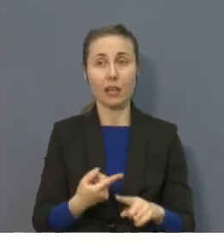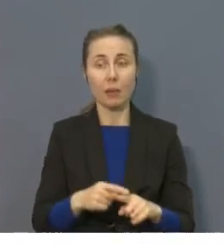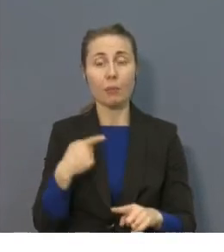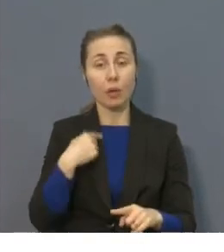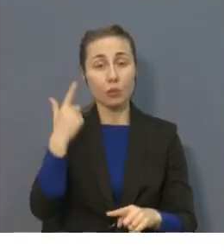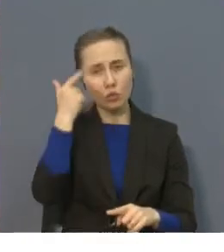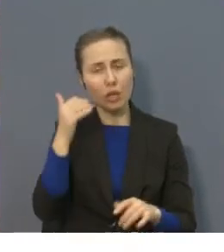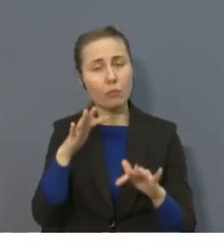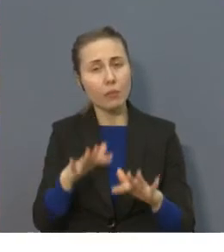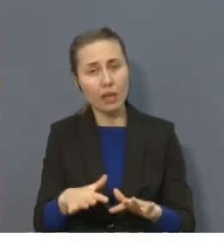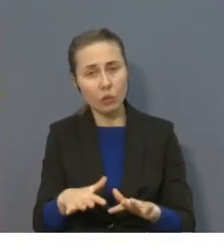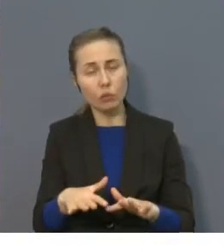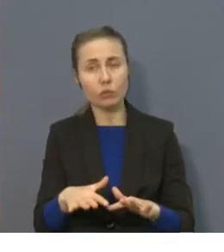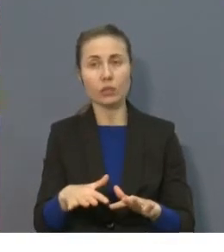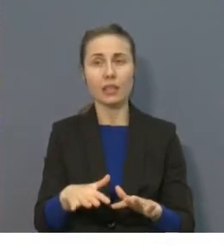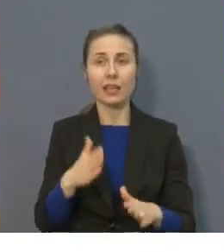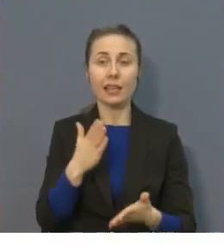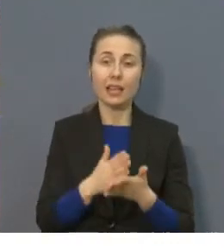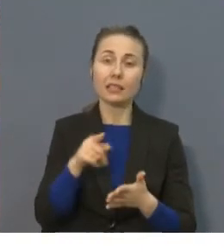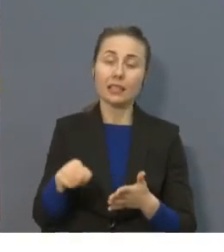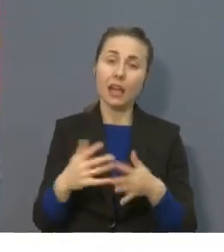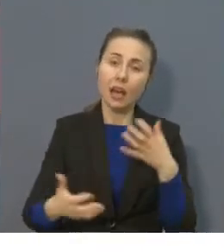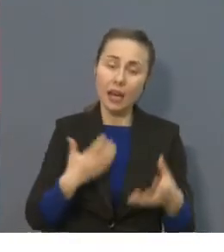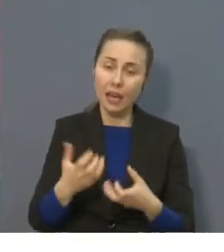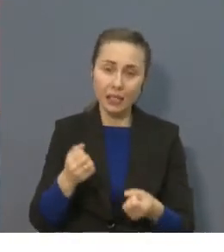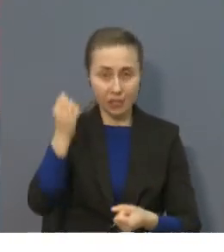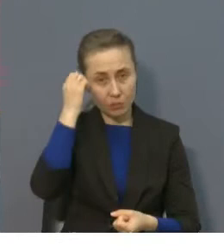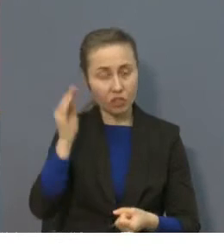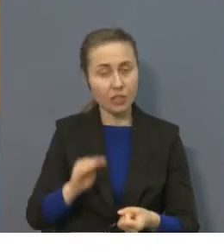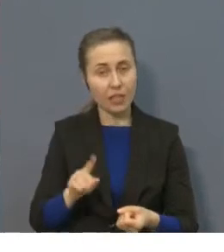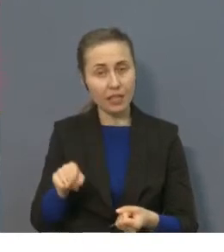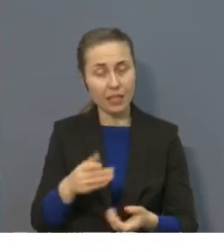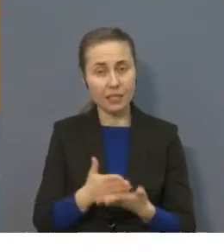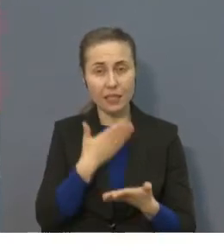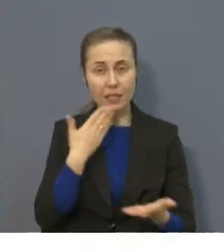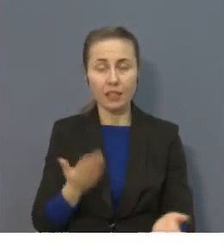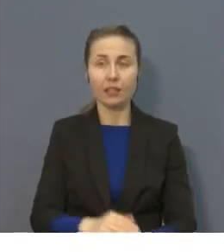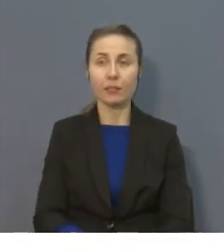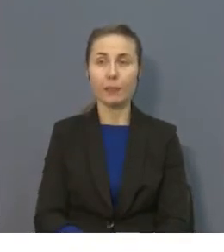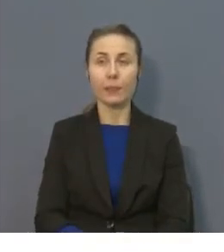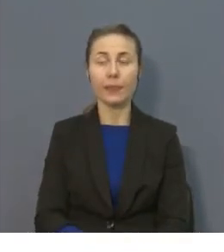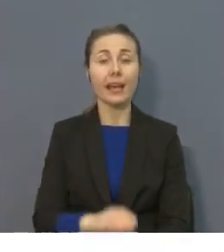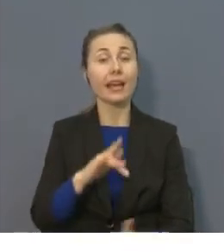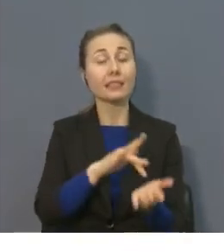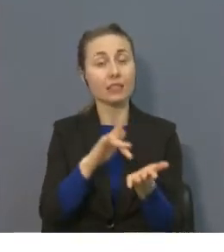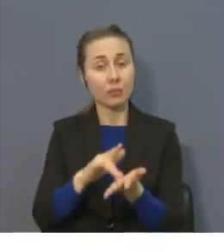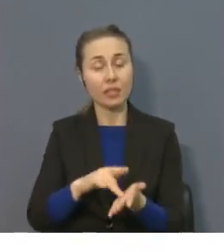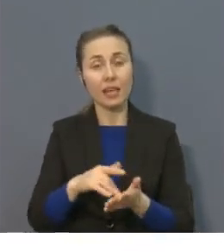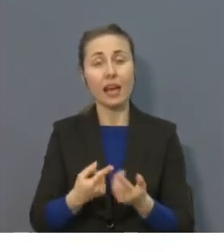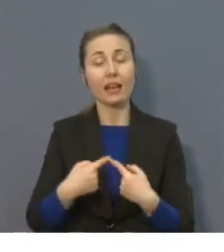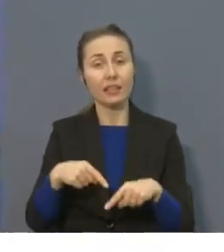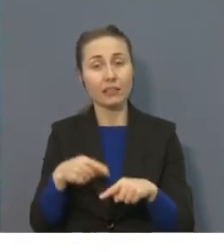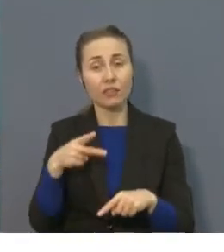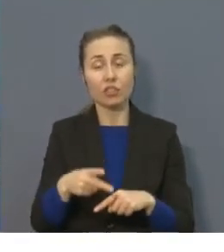мақсатында. Табылған жағдайда болса, бұл жерді біз мемлекеттік қорғауға алып қаламыз. 2003 жылдан бері тарихи мәдени мұраны қорғау орталығы жанынан